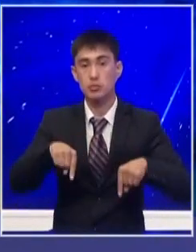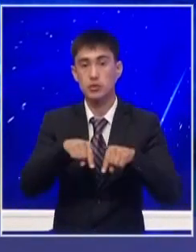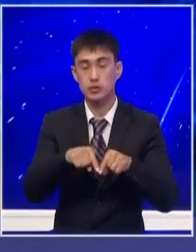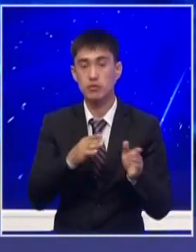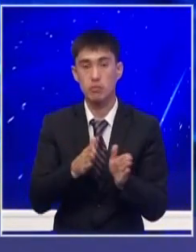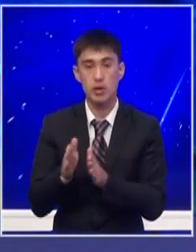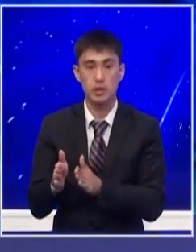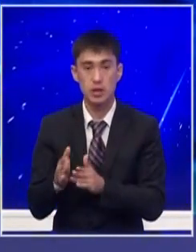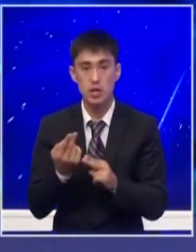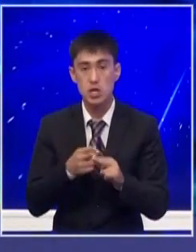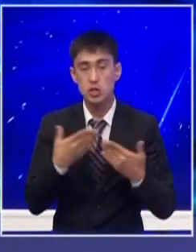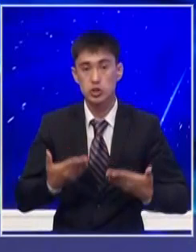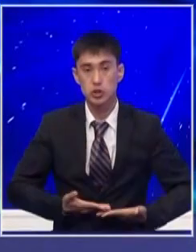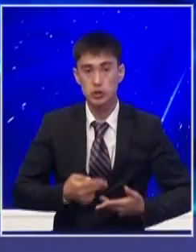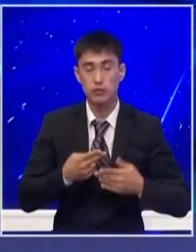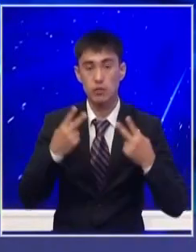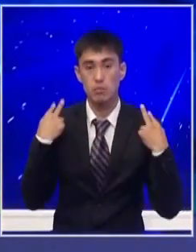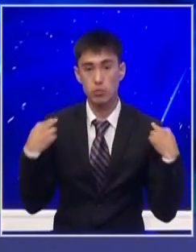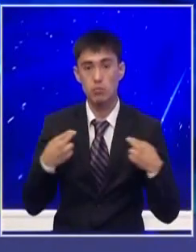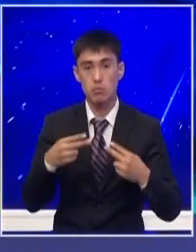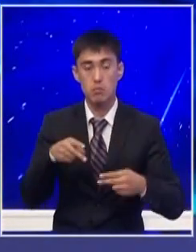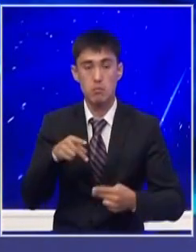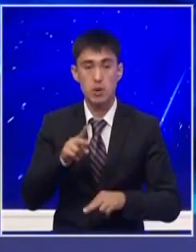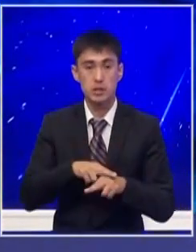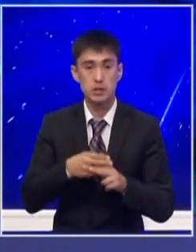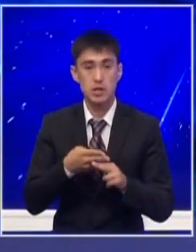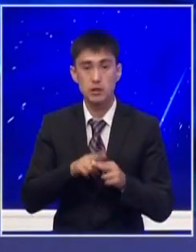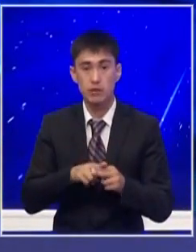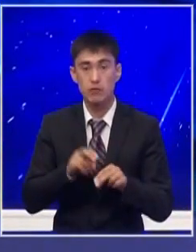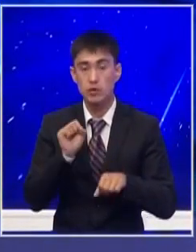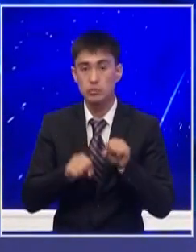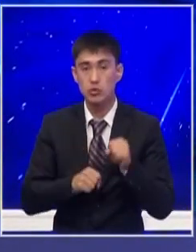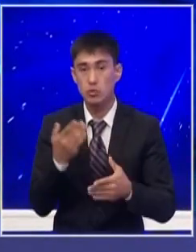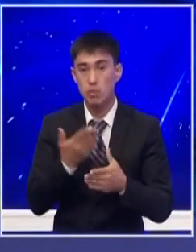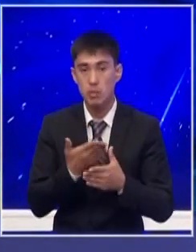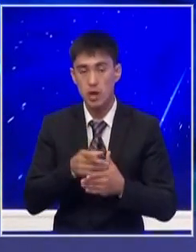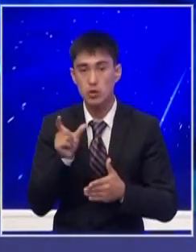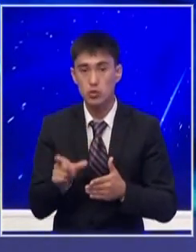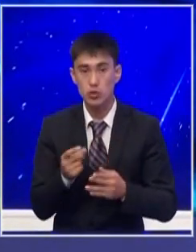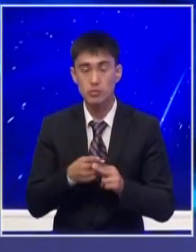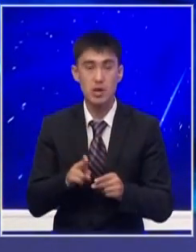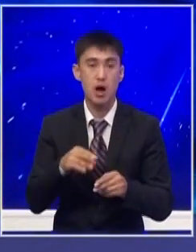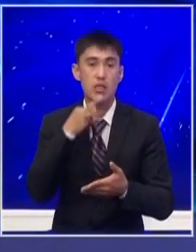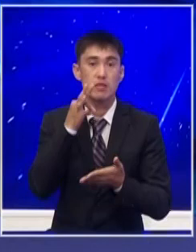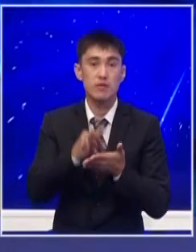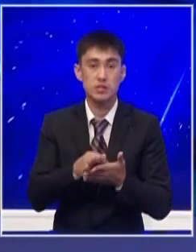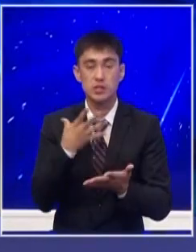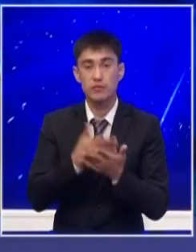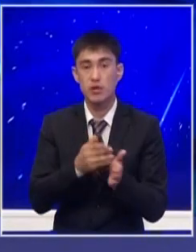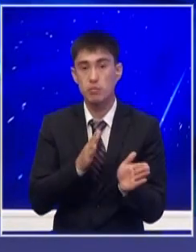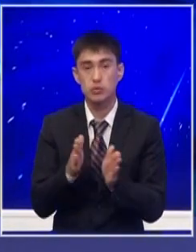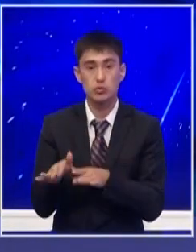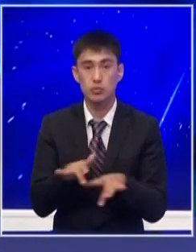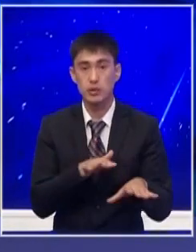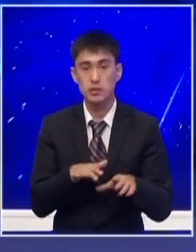поддержанием общественного порядка. Жизнь в мундире полицейского – это не только возможность помогать людям, но и ответственность за свои